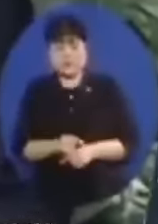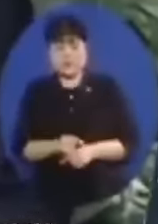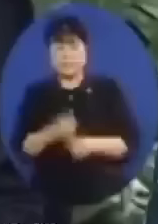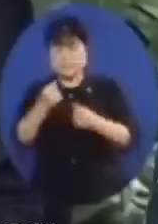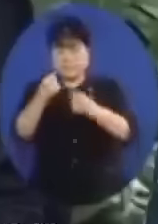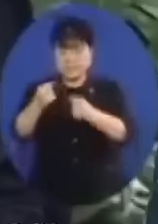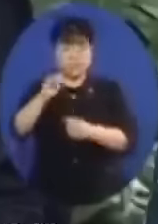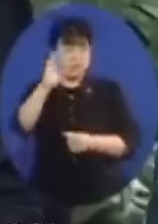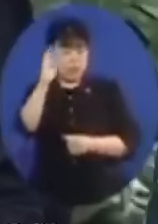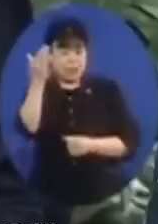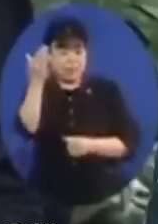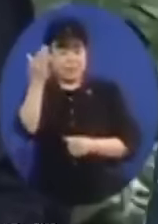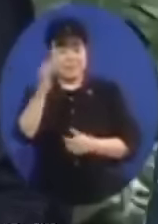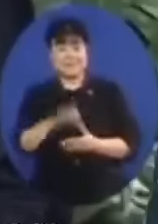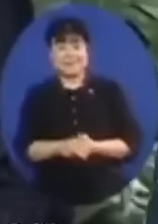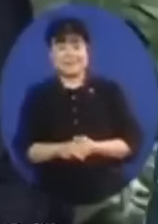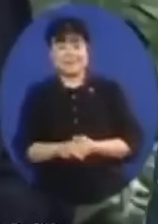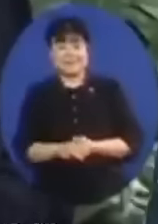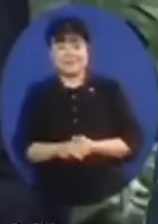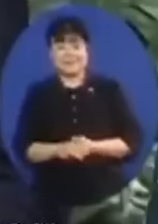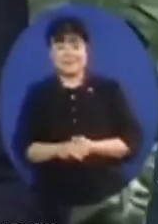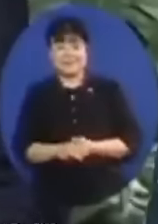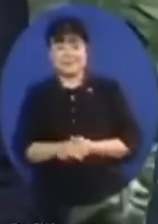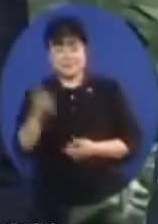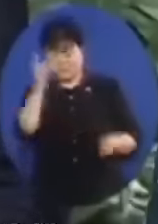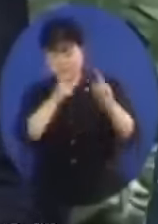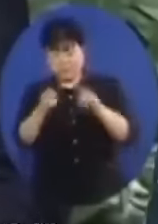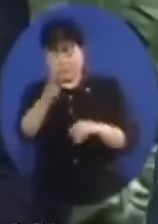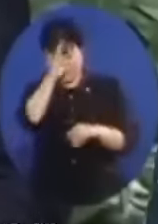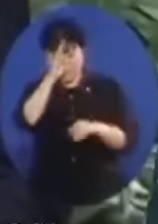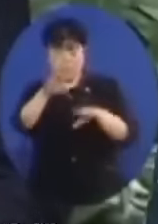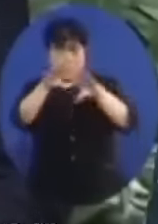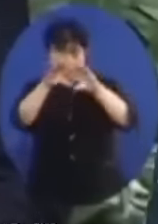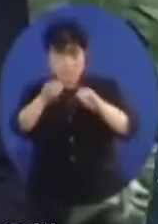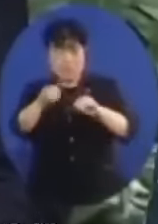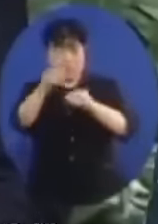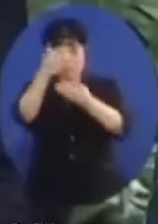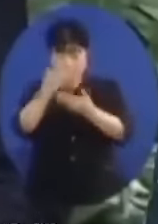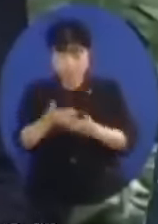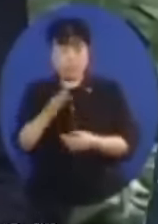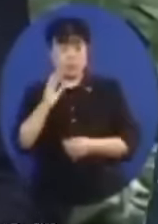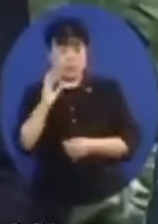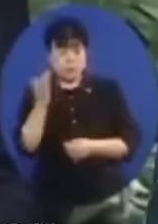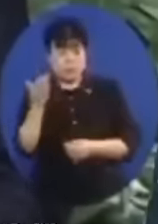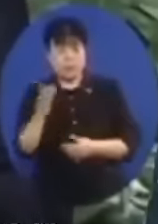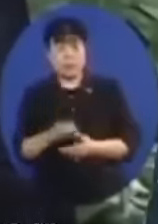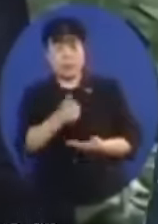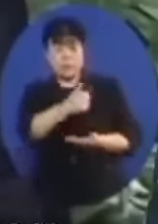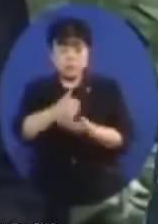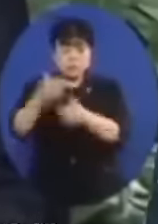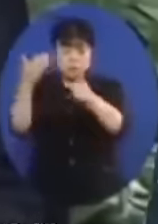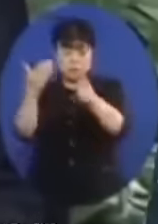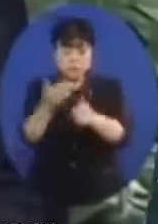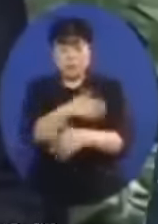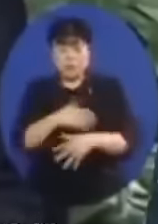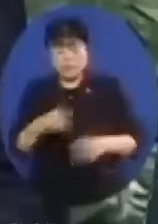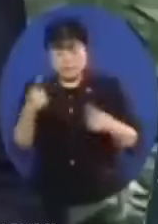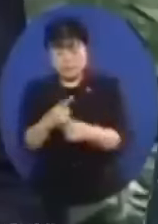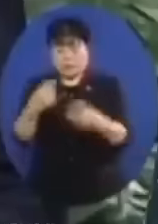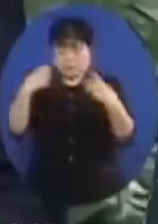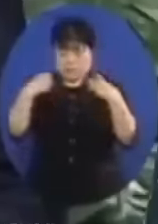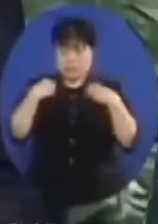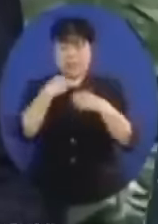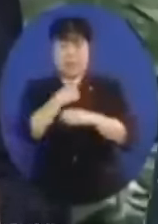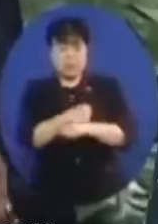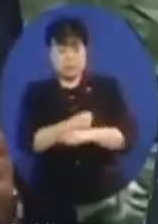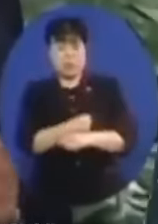힘이 되는지 모르는 것입니다. 제가 채찍에 맞음으로 너가 나음을 얻었나니라. 주께서 우리 연약한 것을 친히